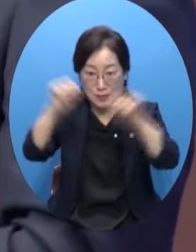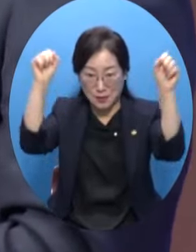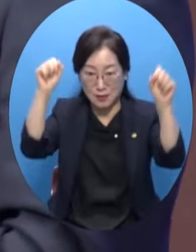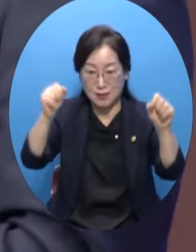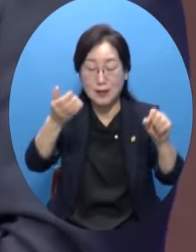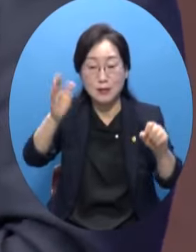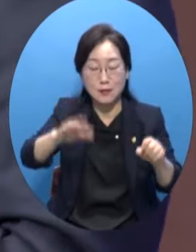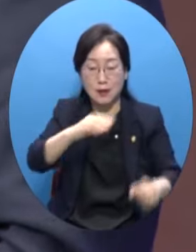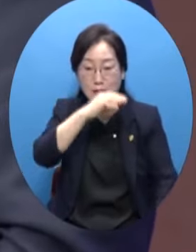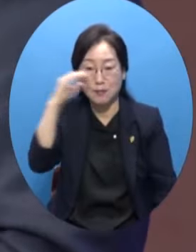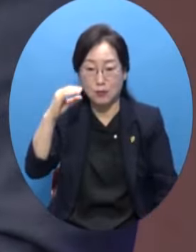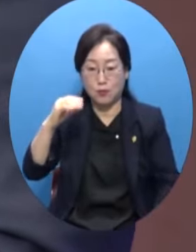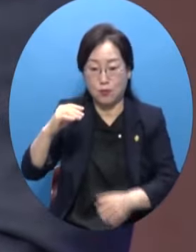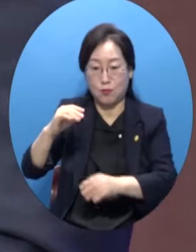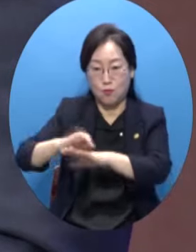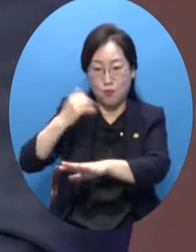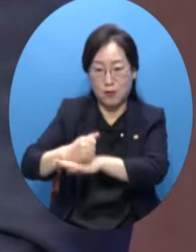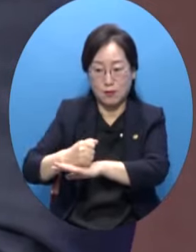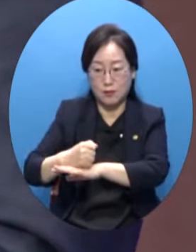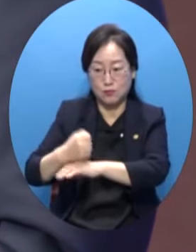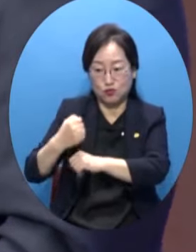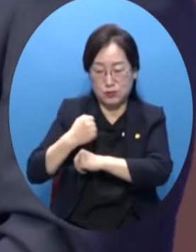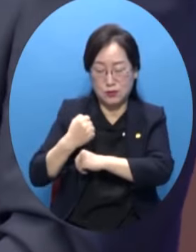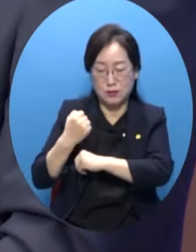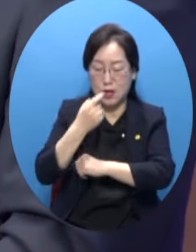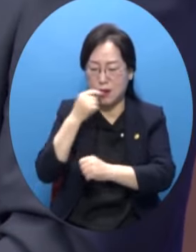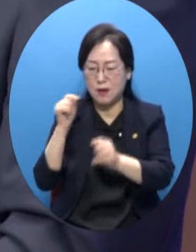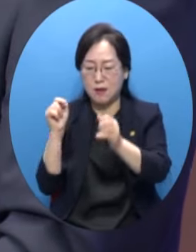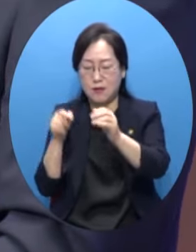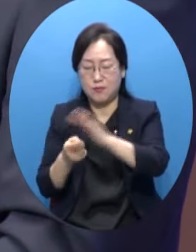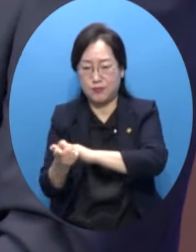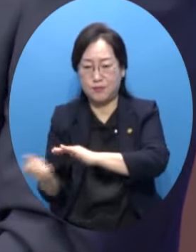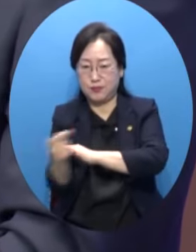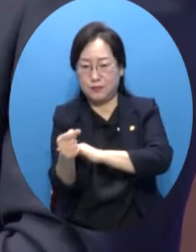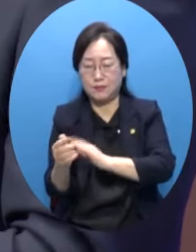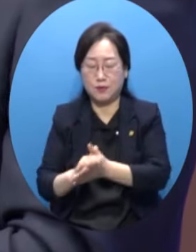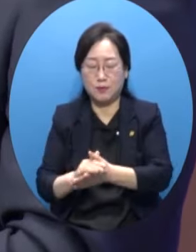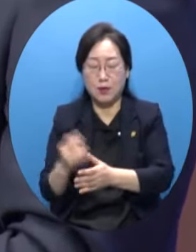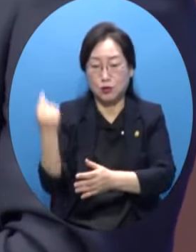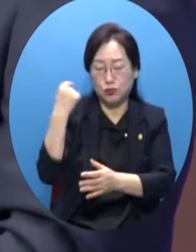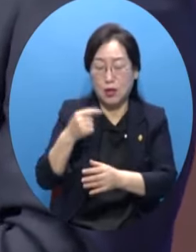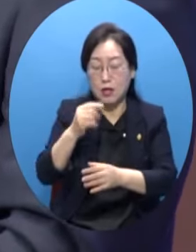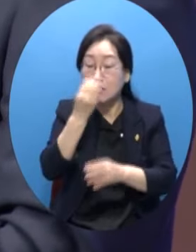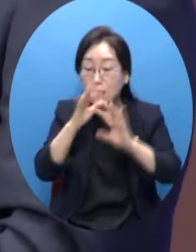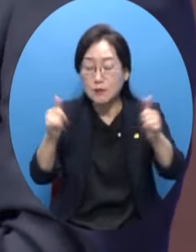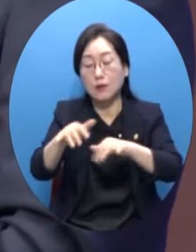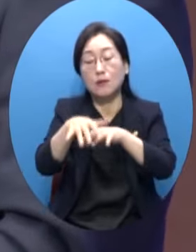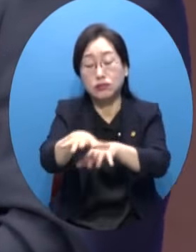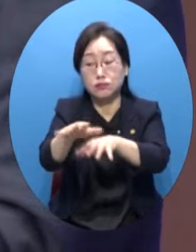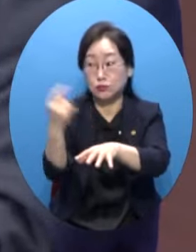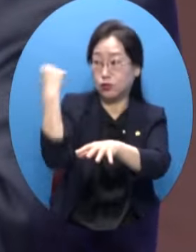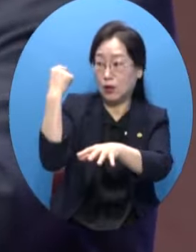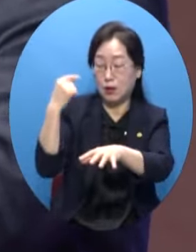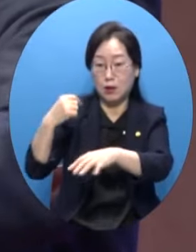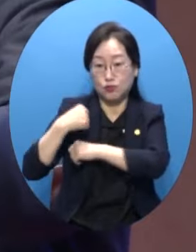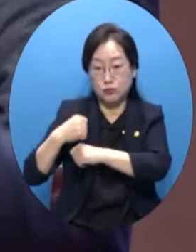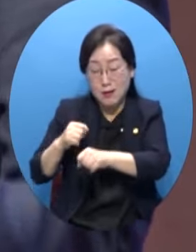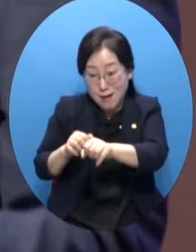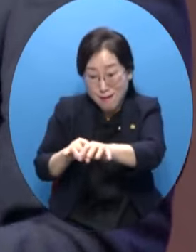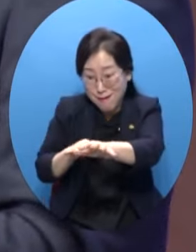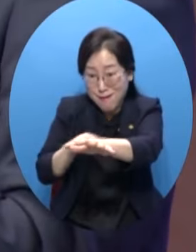군대를 뒤에서 쫓아오게 했습니다. 그래서 이스라엘 백성이 군대가 뒤에 쫓아오고 앞에는